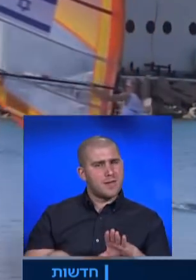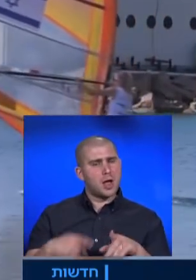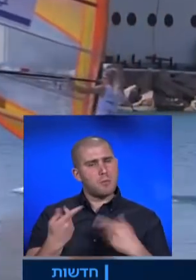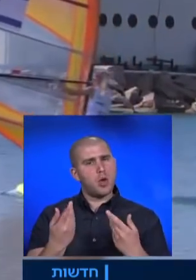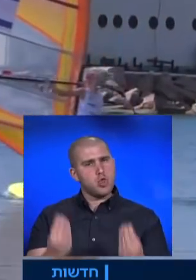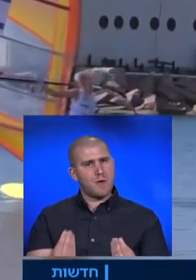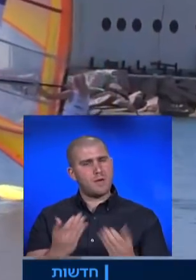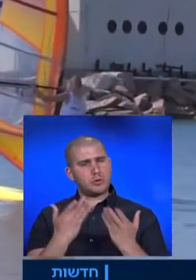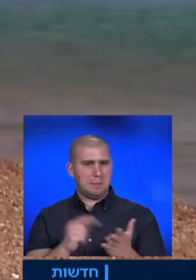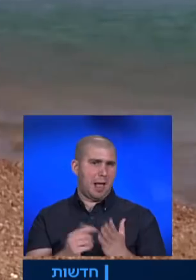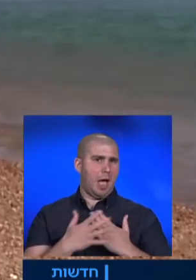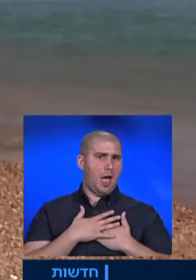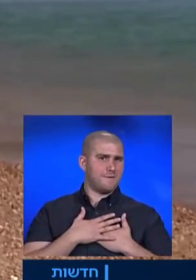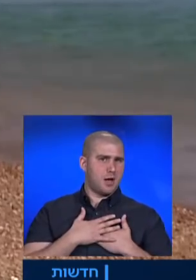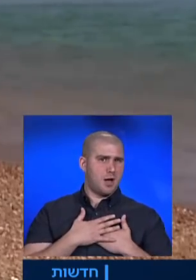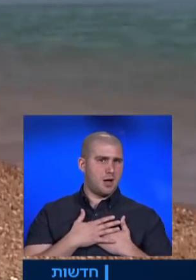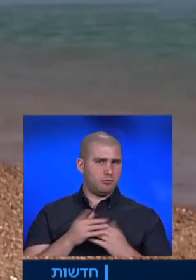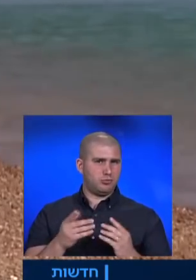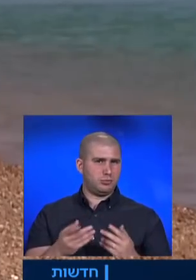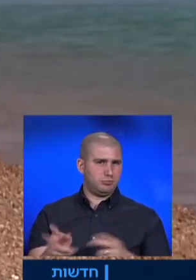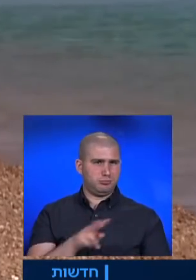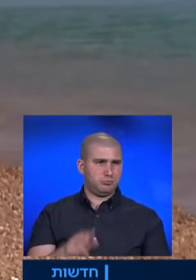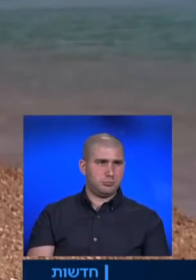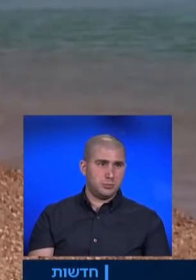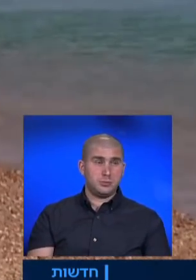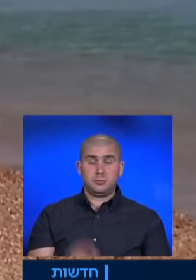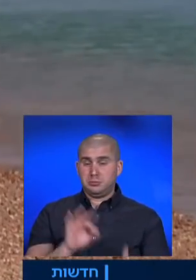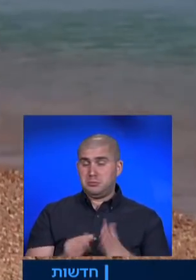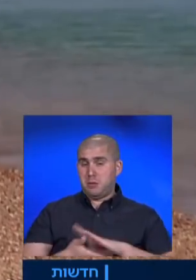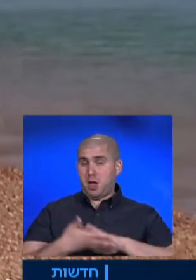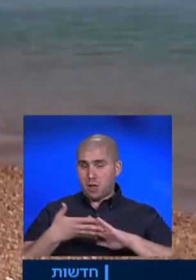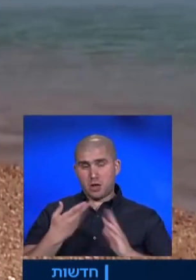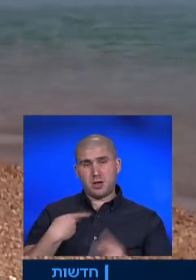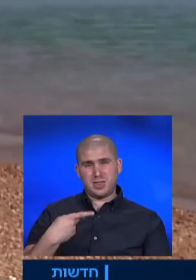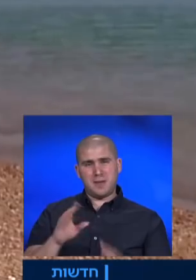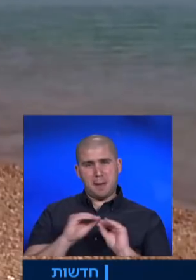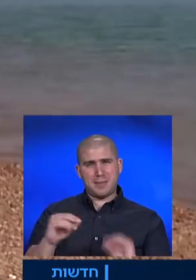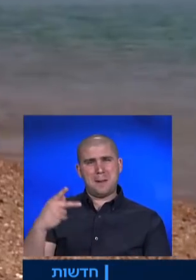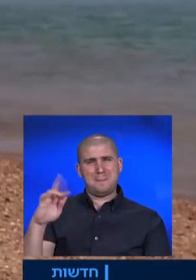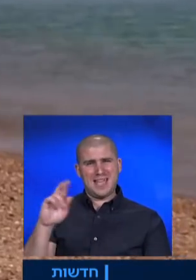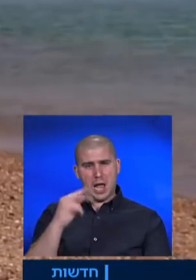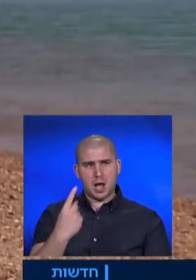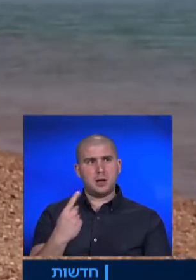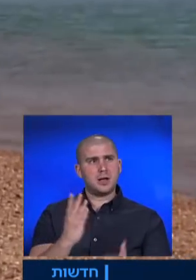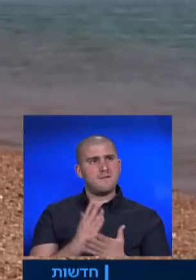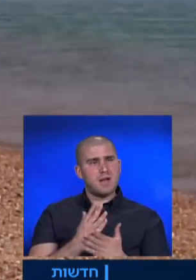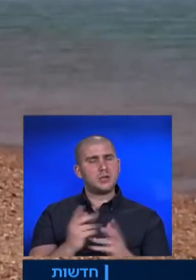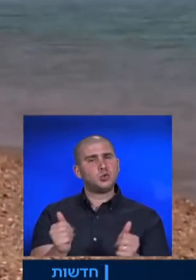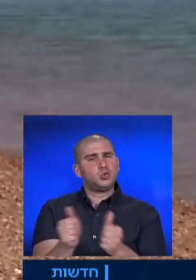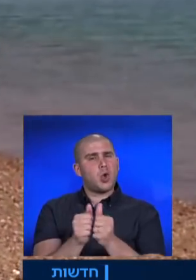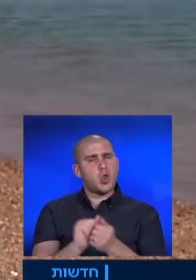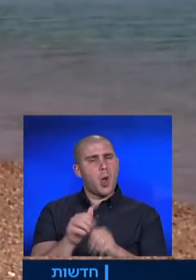שצמחה ביניכם? מהיום הראשון שאני ופייר פיתחנו זוגיות או רגשות אחד